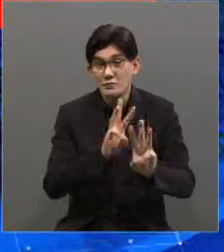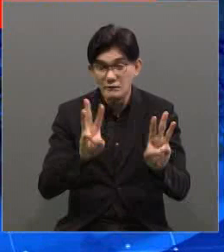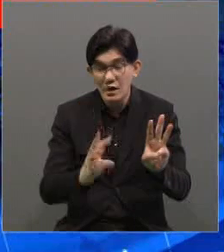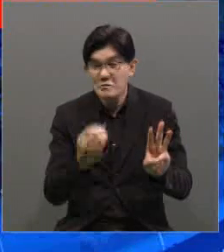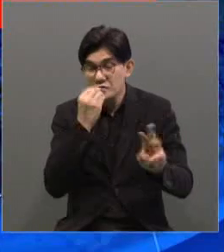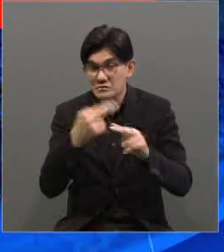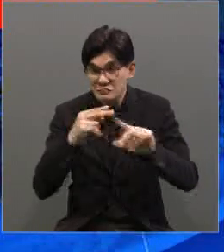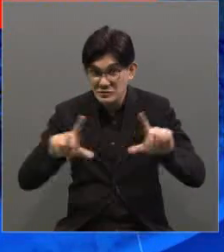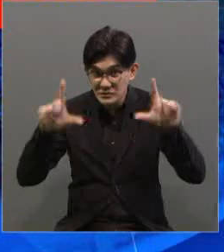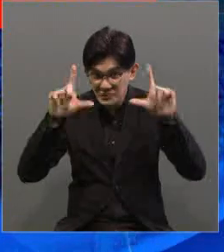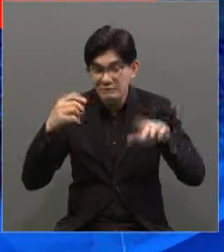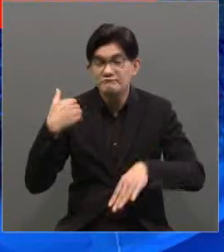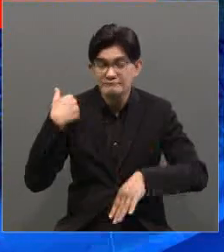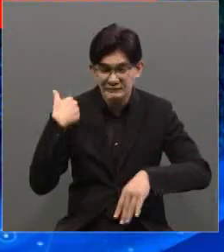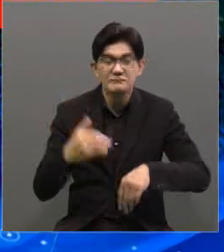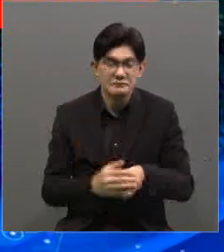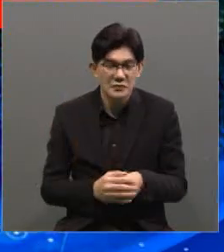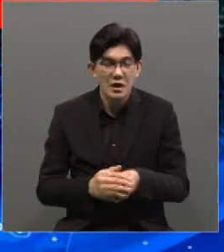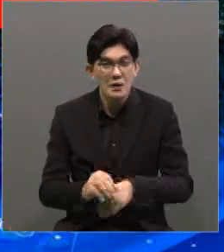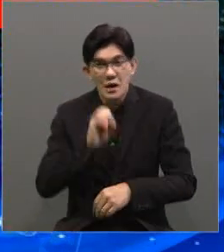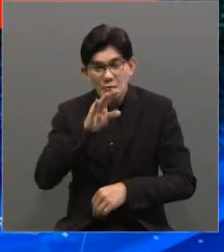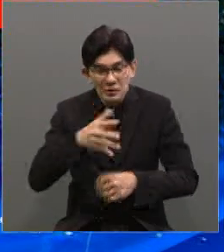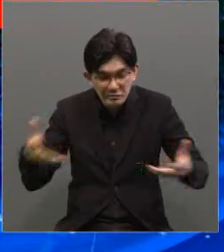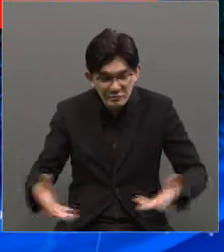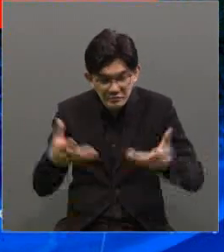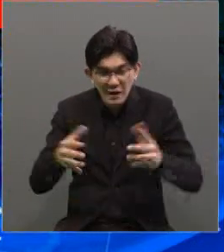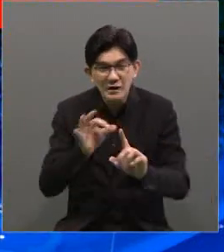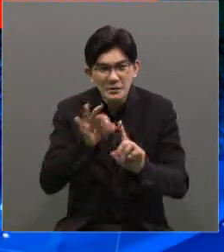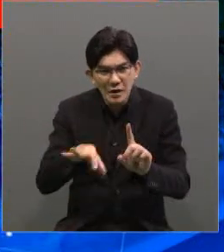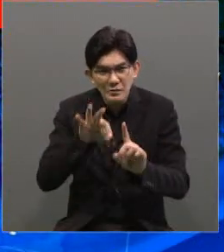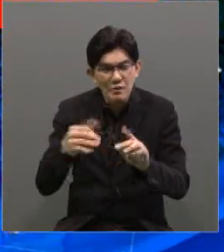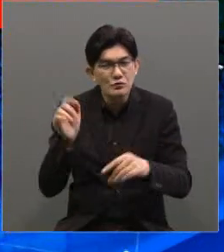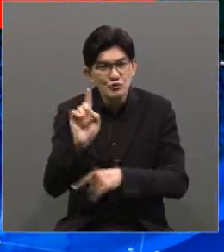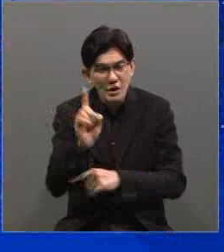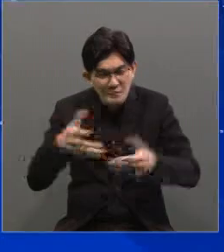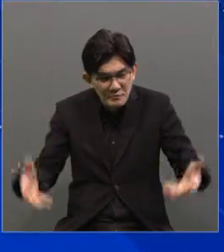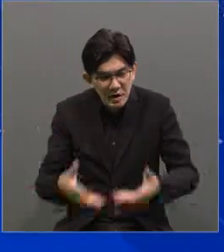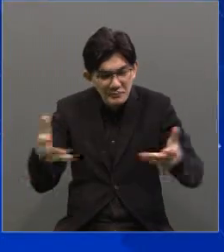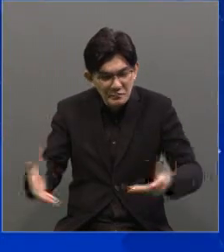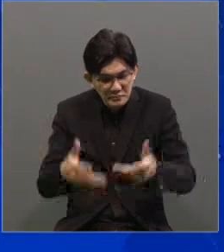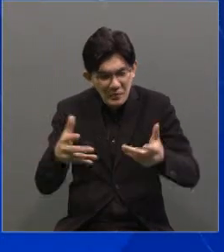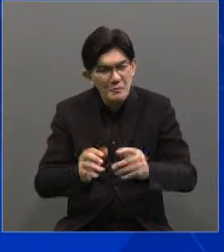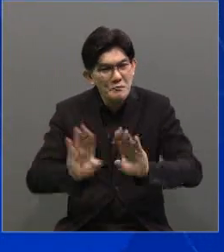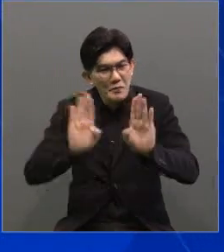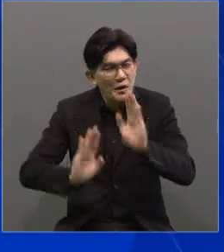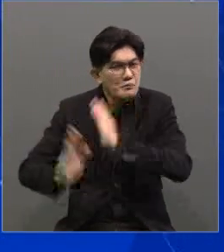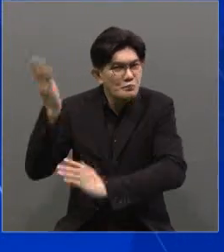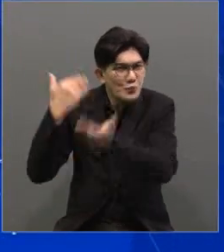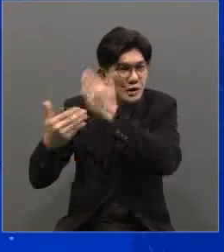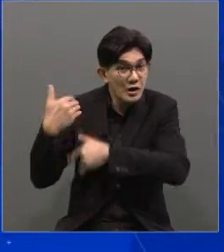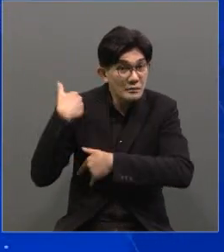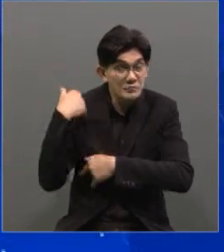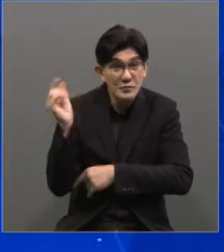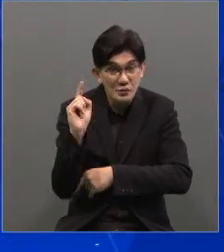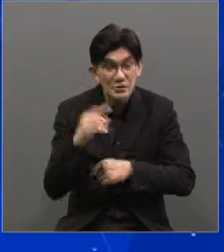การกินชื่อดังค่ะ Taste Atlas ค่ะซึ่งเขาระบุว่าผัดกะเพราเนี่ยเป็นอาหารประเภทผัดที่มีสูตรแบบดั้งเดิมคือประกอบ